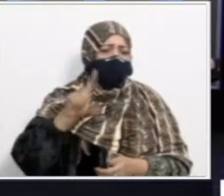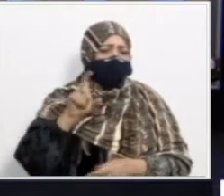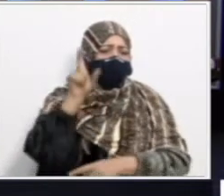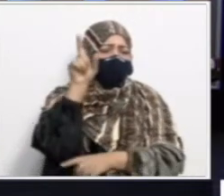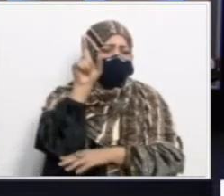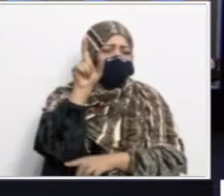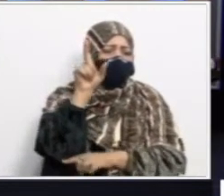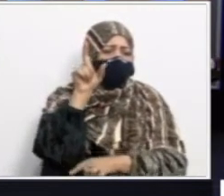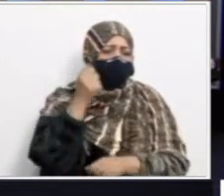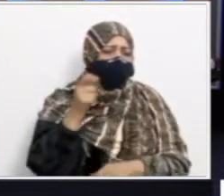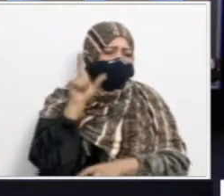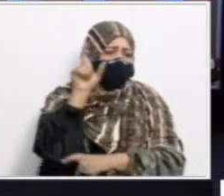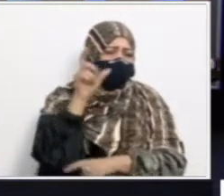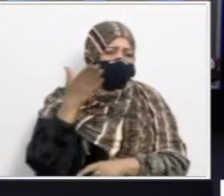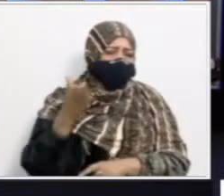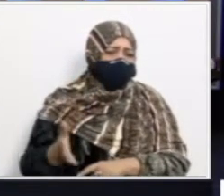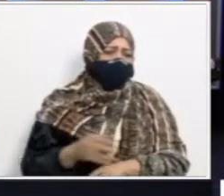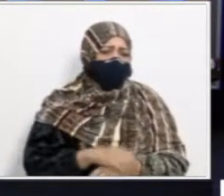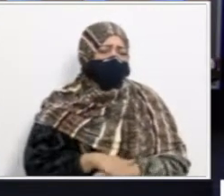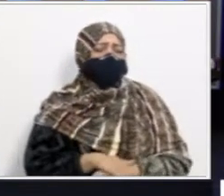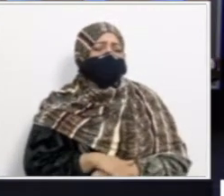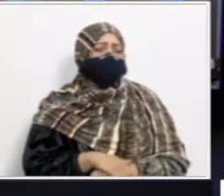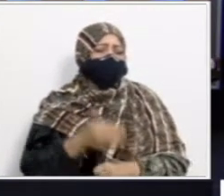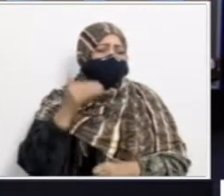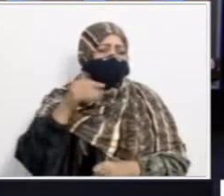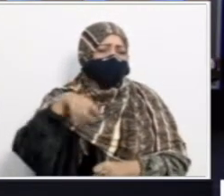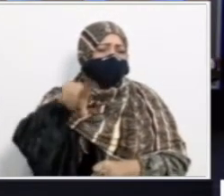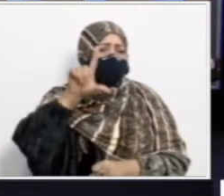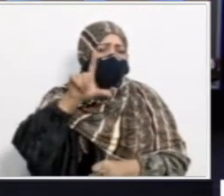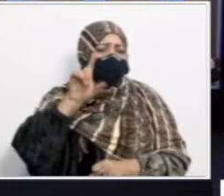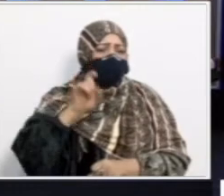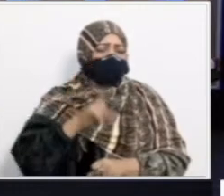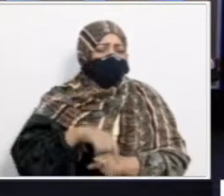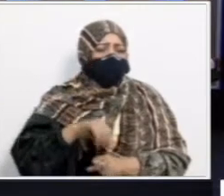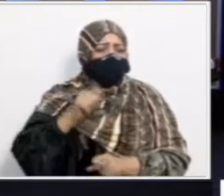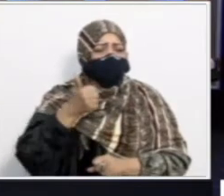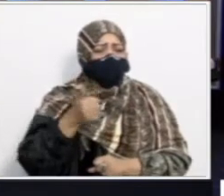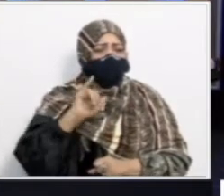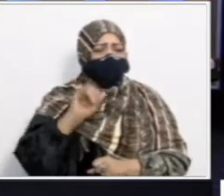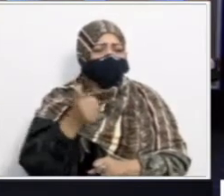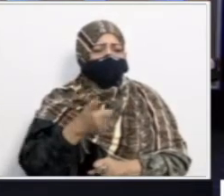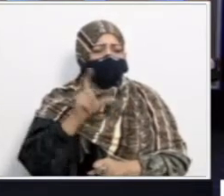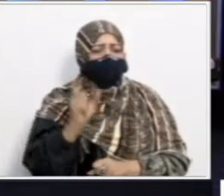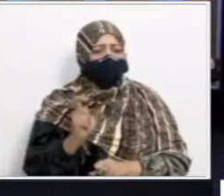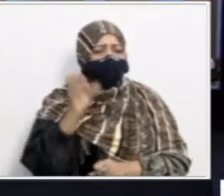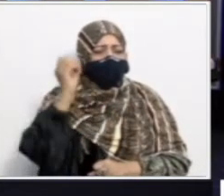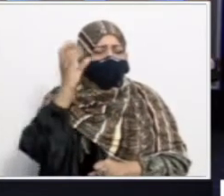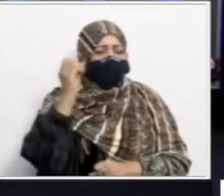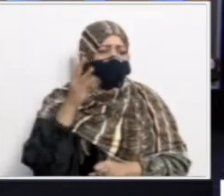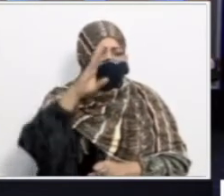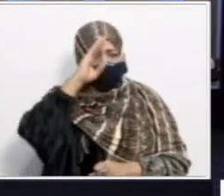أخ معنا الأخت أماني من بنغازي. أيوة السلام عليكم يا شيخ. وعليكم السلام ورحمة الله.